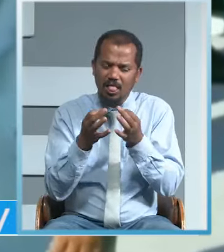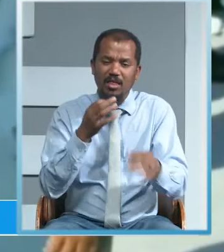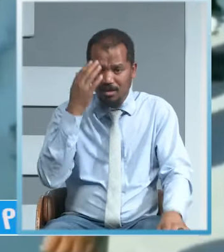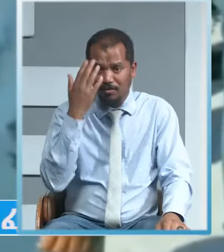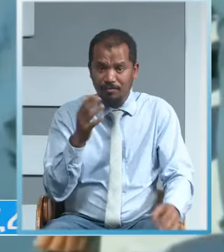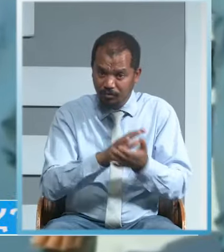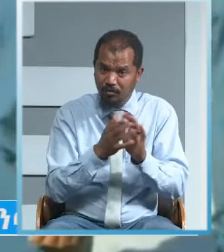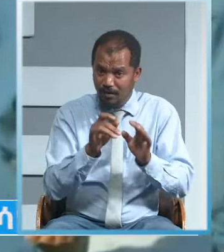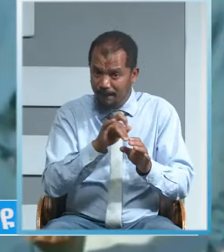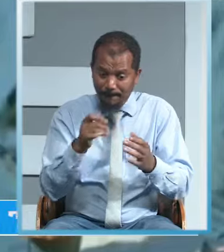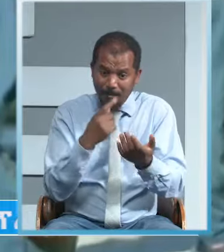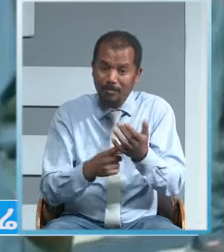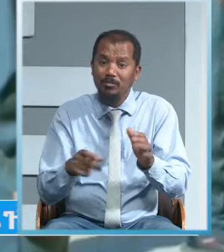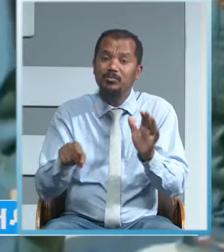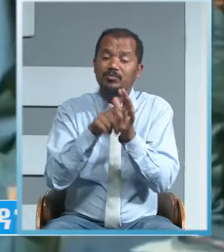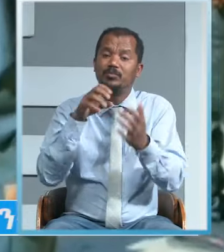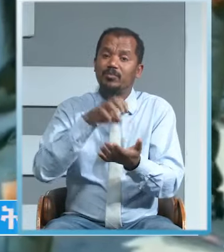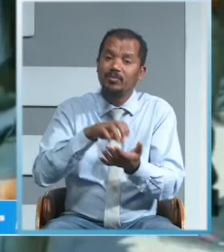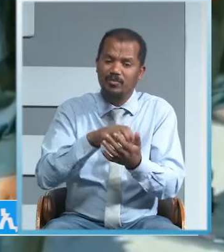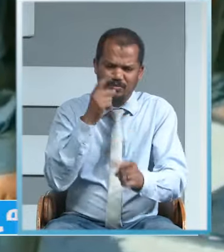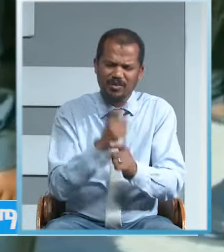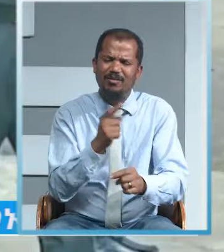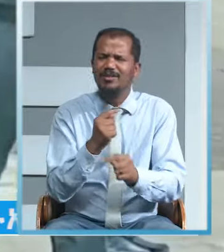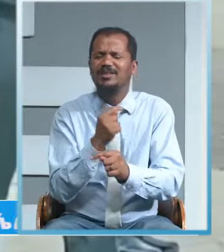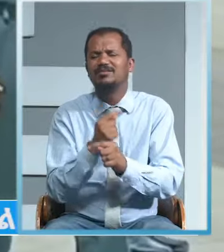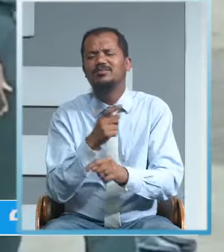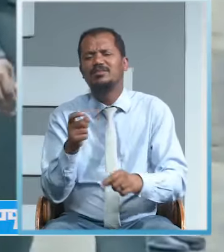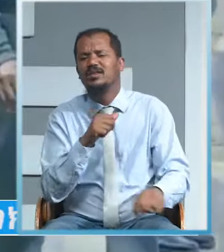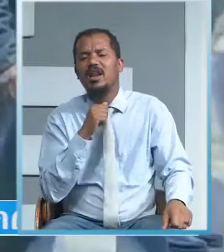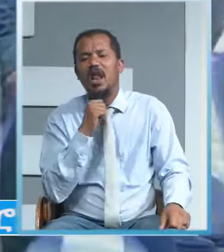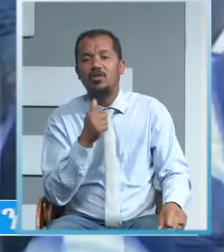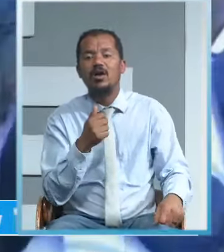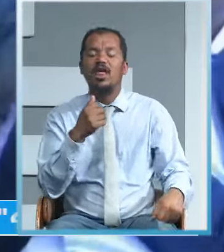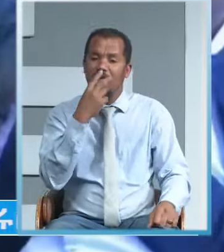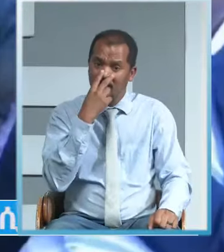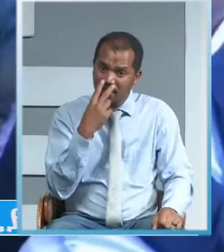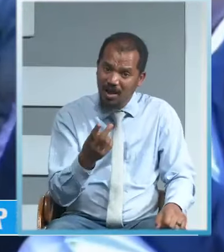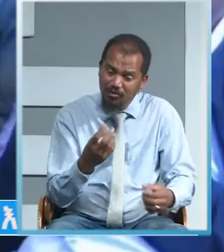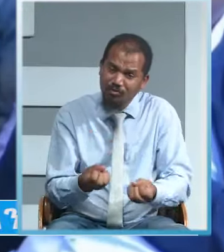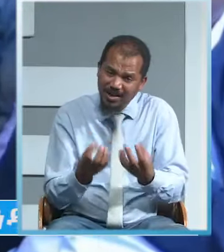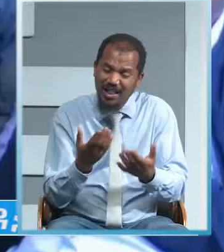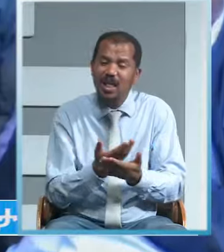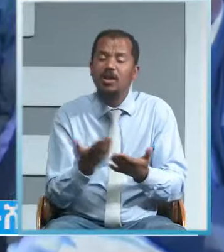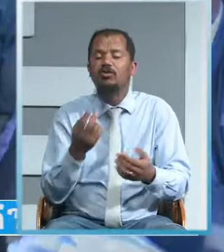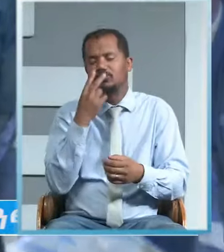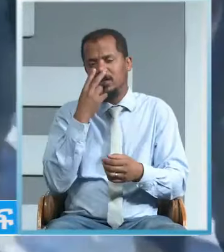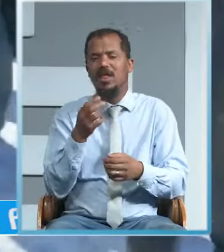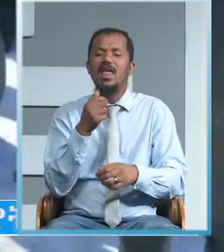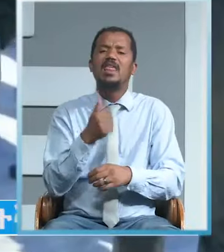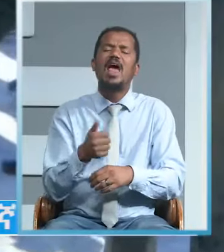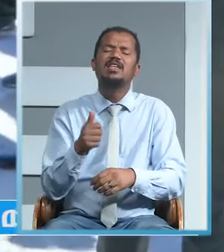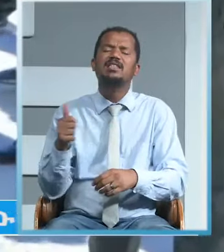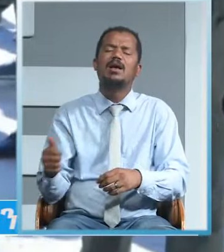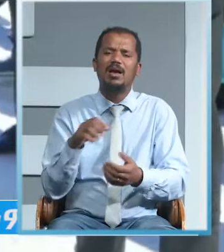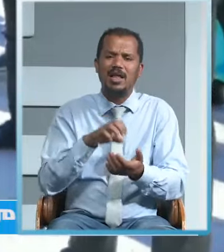ይታወቃል። ይሁን እንጂ እነዚህ ደንቦች በከተማው በአግባቡ እየተተገበሩ እንዳልሆነ የሚያመላክቱ በርካታ ነገሮች ይታያሉ። አዲስ አበባ